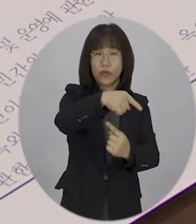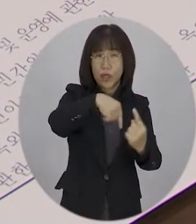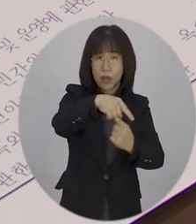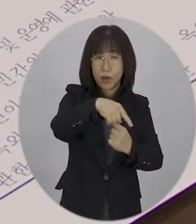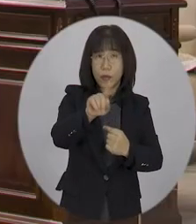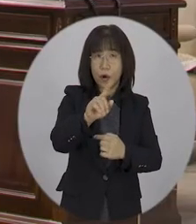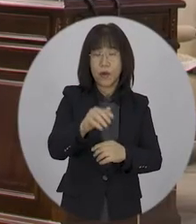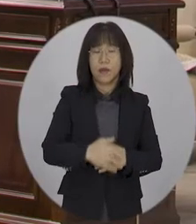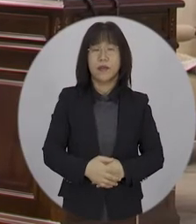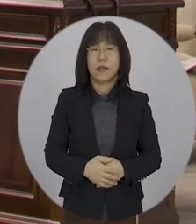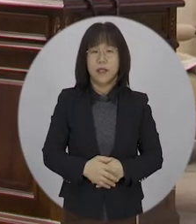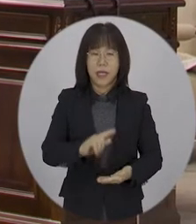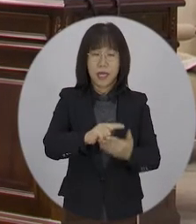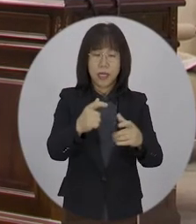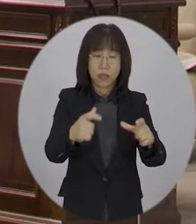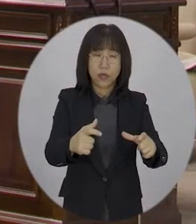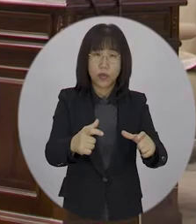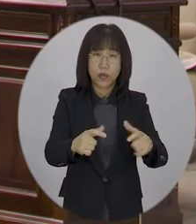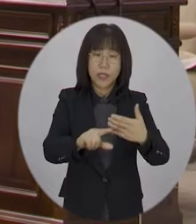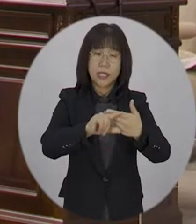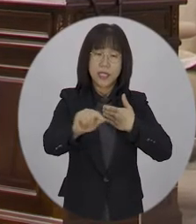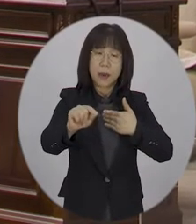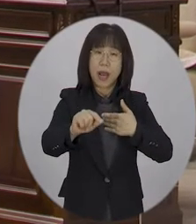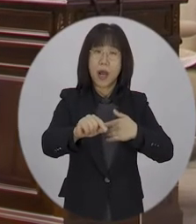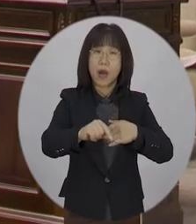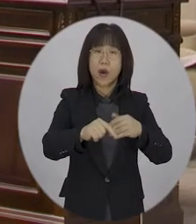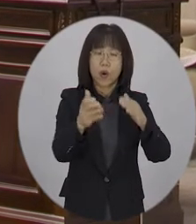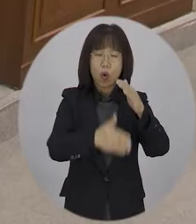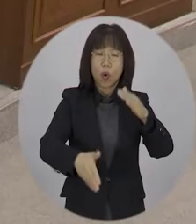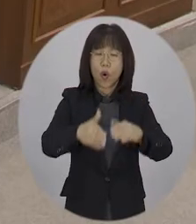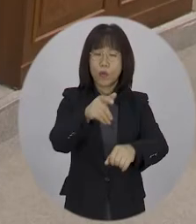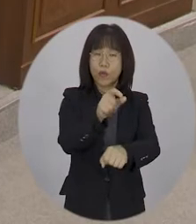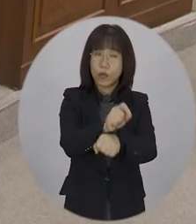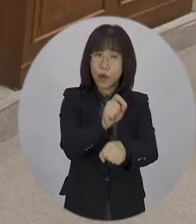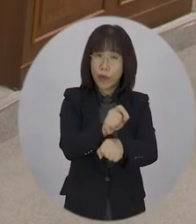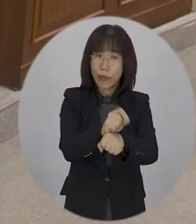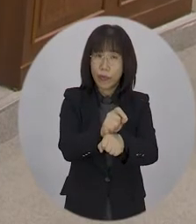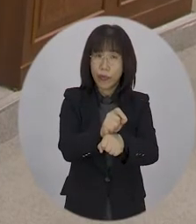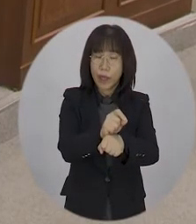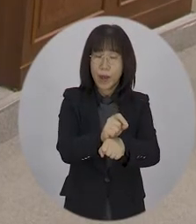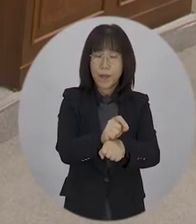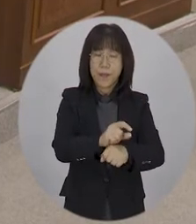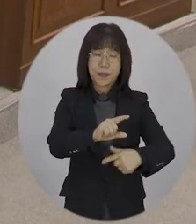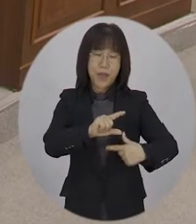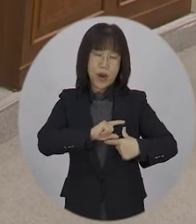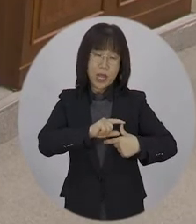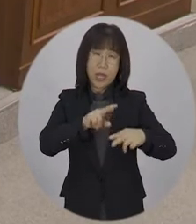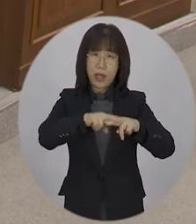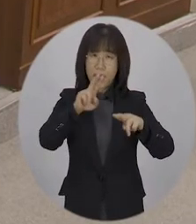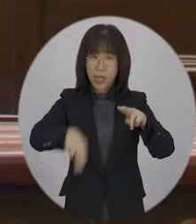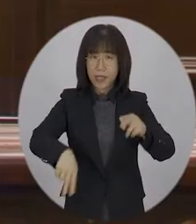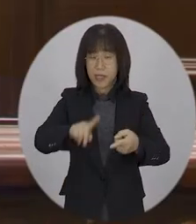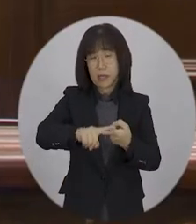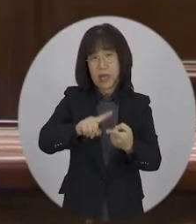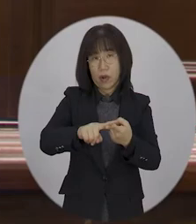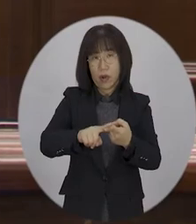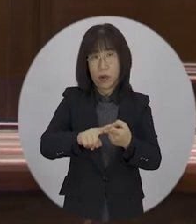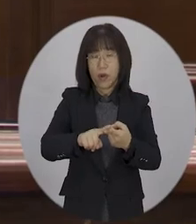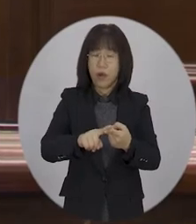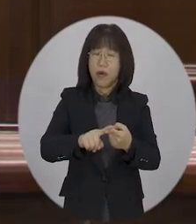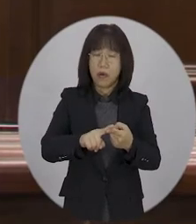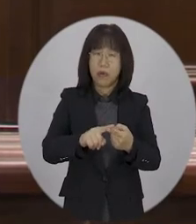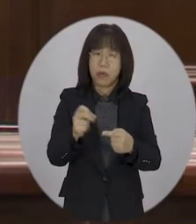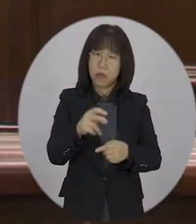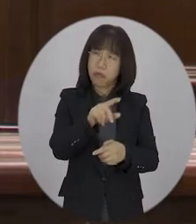운영위원회에서 는 서울특별시 강서구 의회 지방공무원 명예퇴직수당 등 지급에 관한 규칙 안 등 7권의 안건이